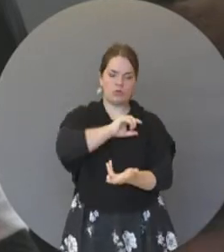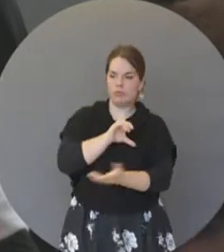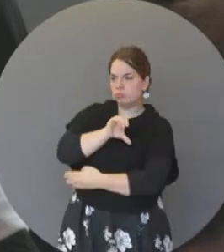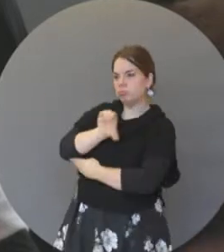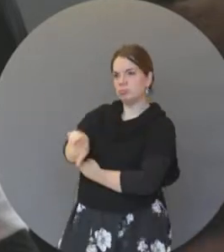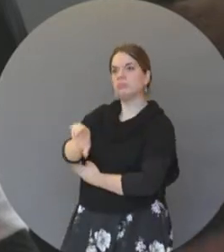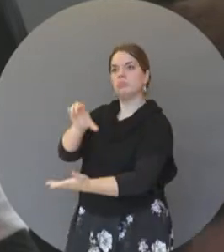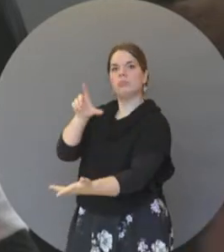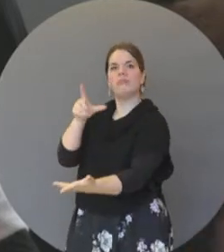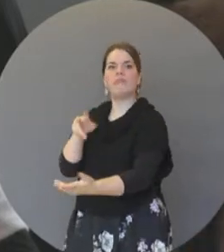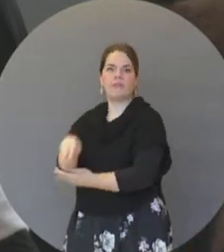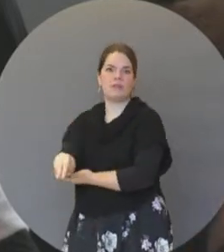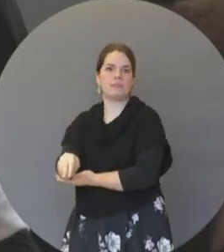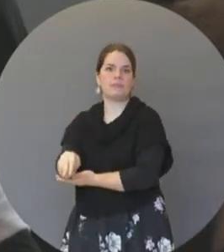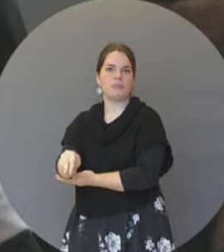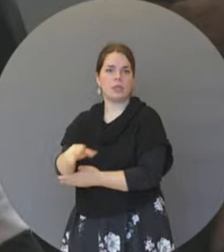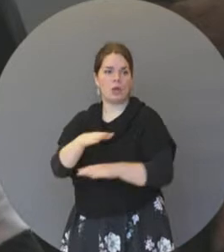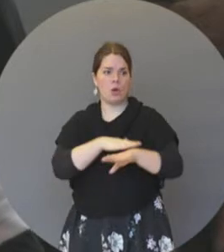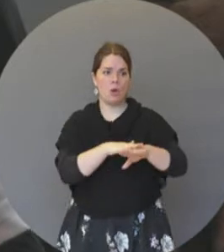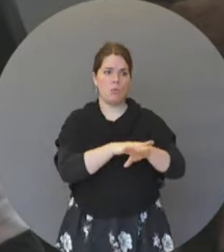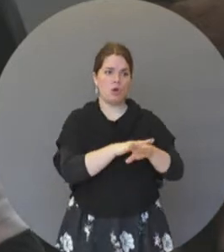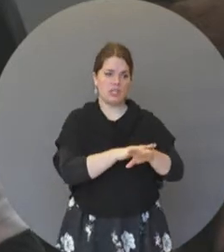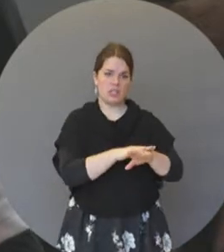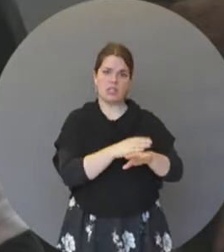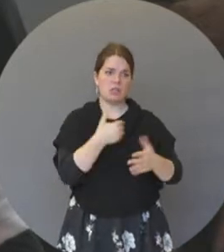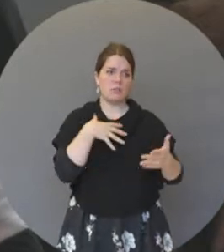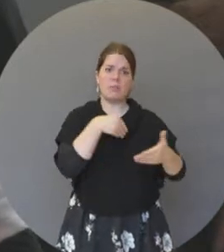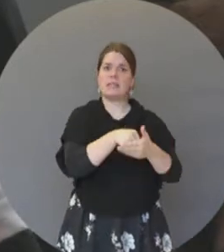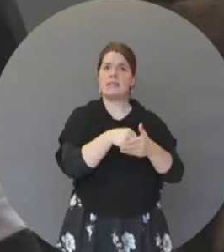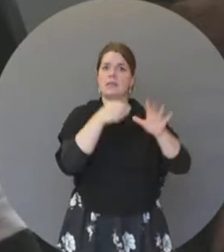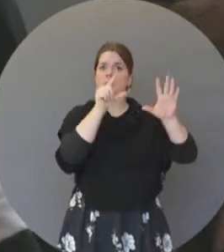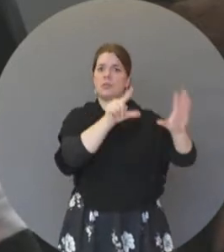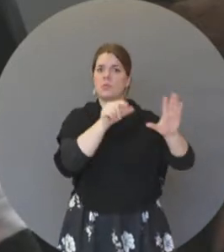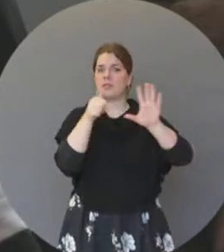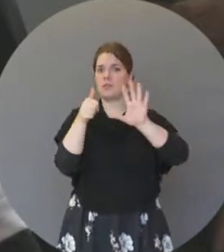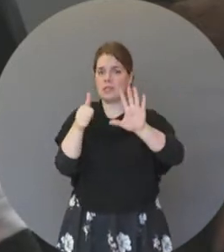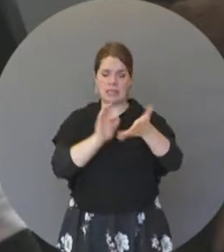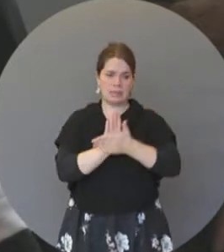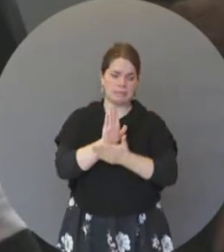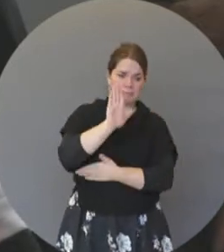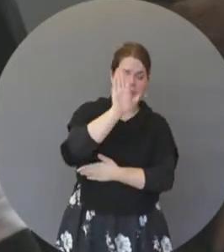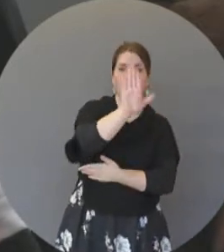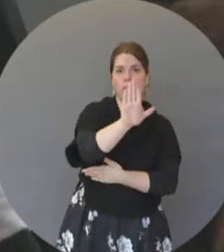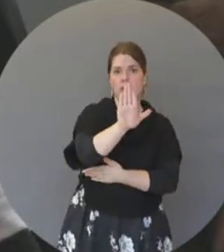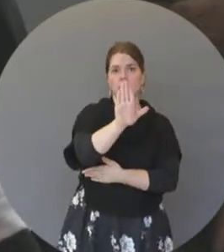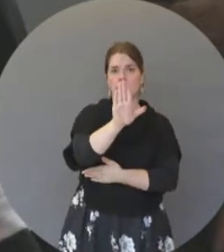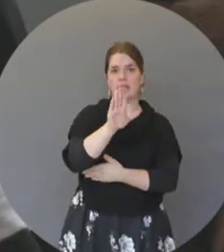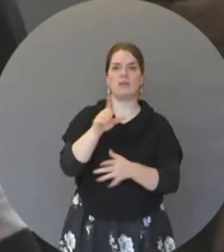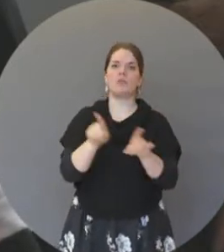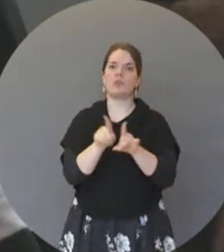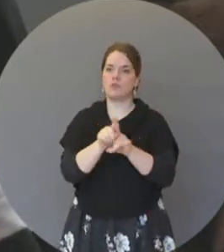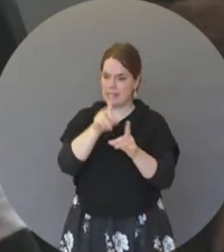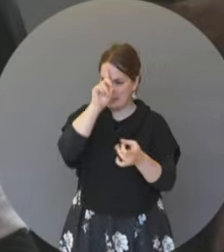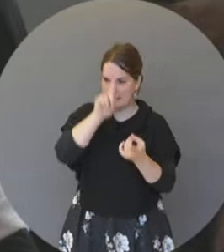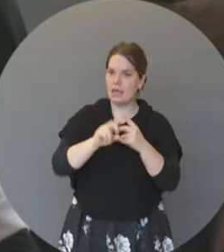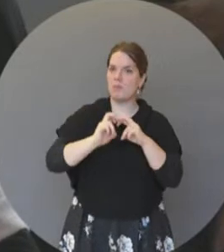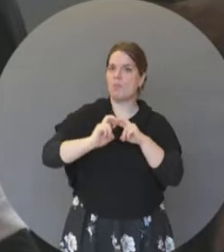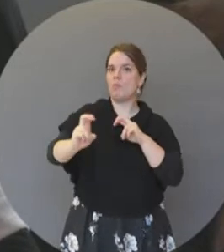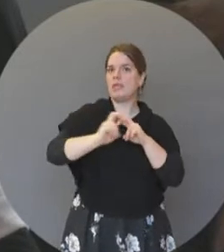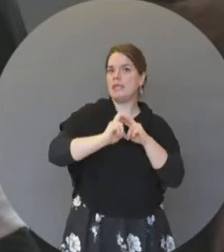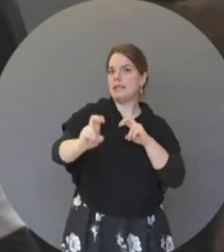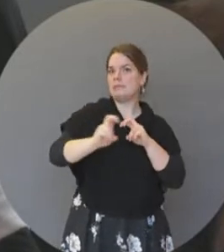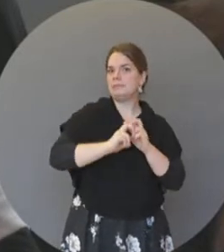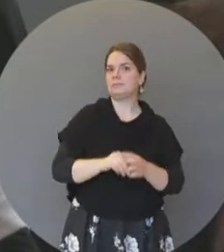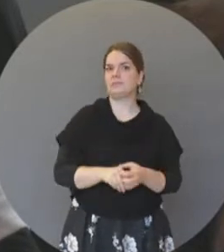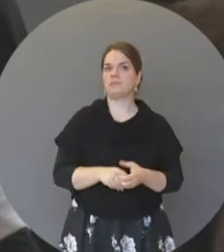était inscrite dans nos 76 engagements et répond pleinement aux freins de recrutement qui est la mobilité moi j'en veux pour preuve